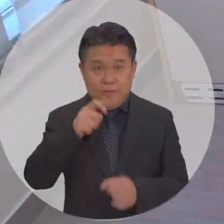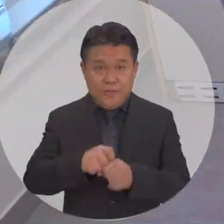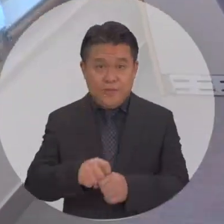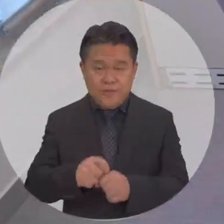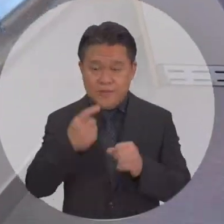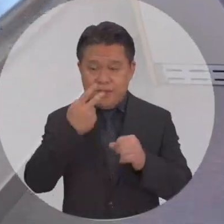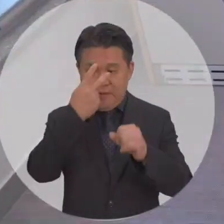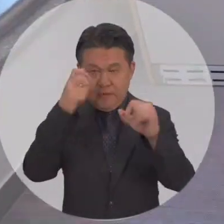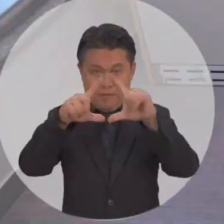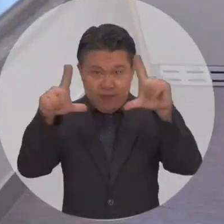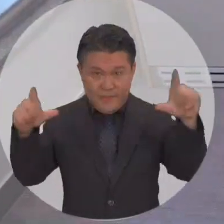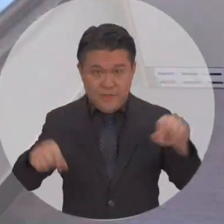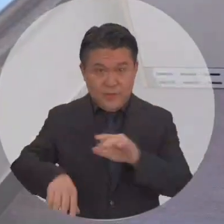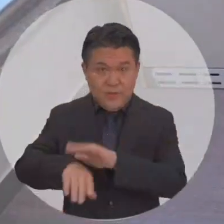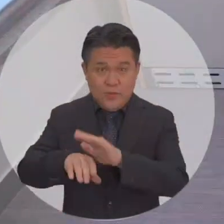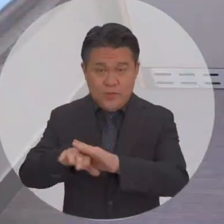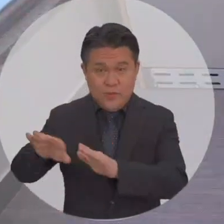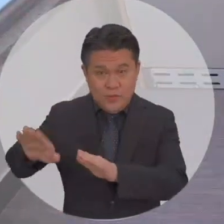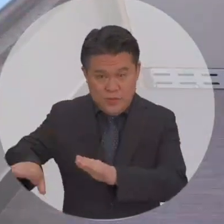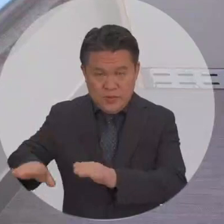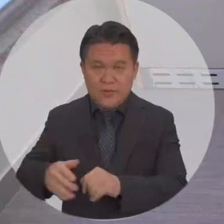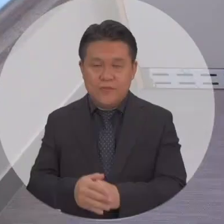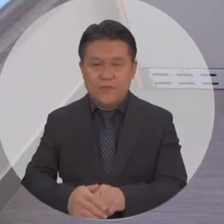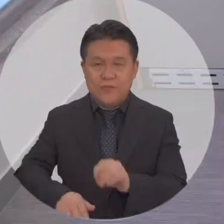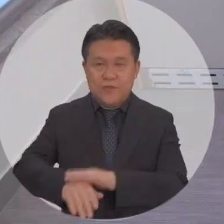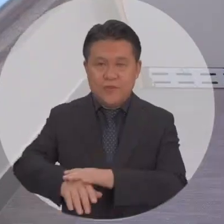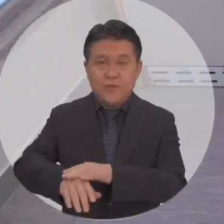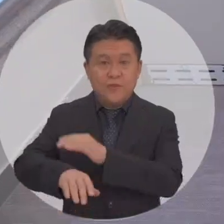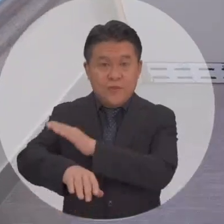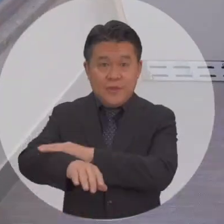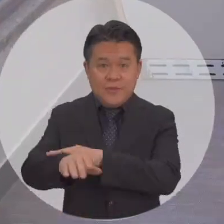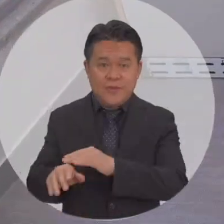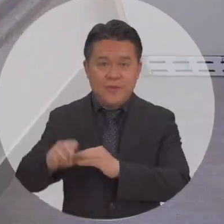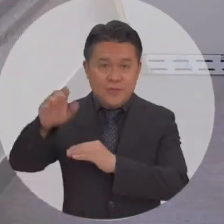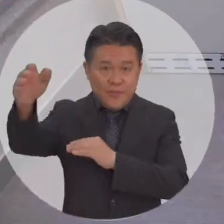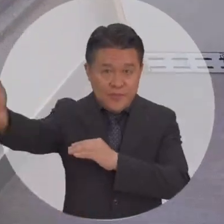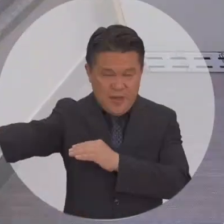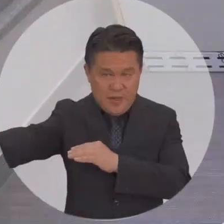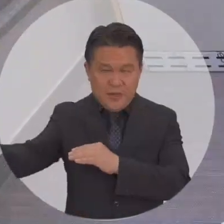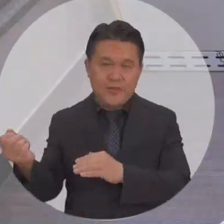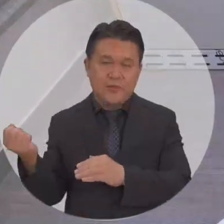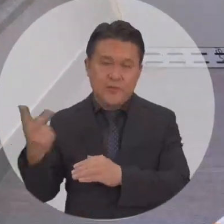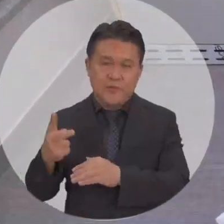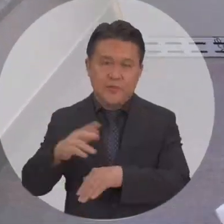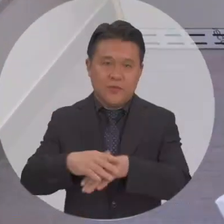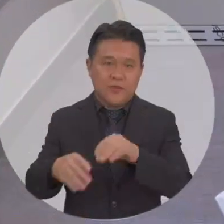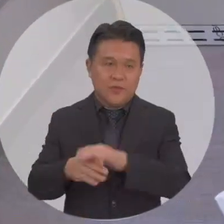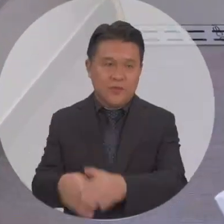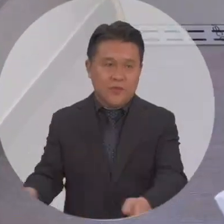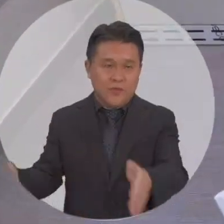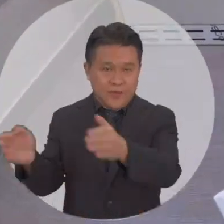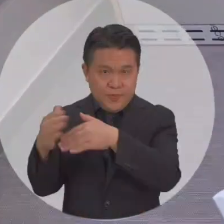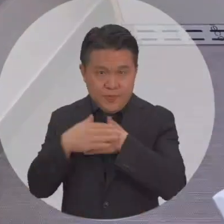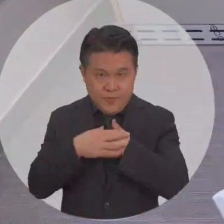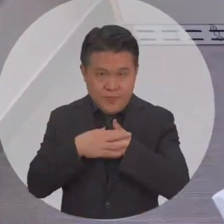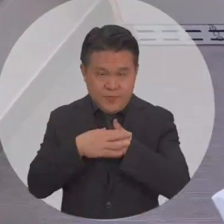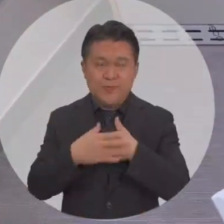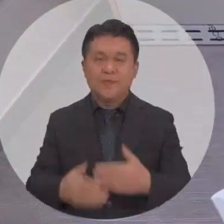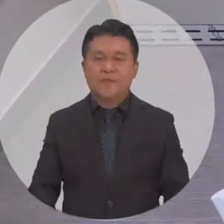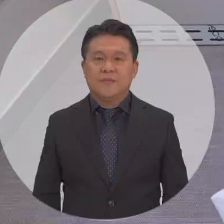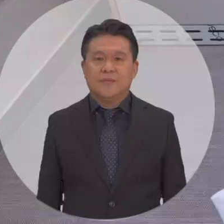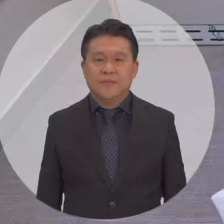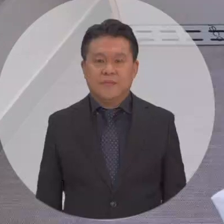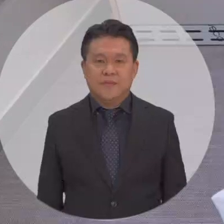보호용 베개를 대상자 오른쪽에 위치시키고 오른쪽 팔을 바깥쪽으로 쭉 펴거나 양손을 포개어